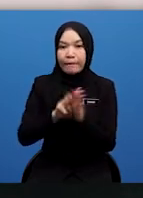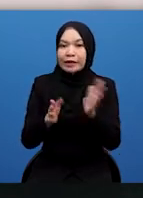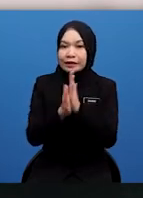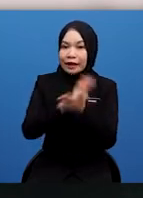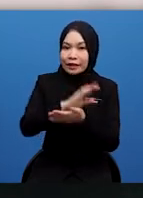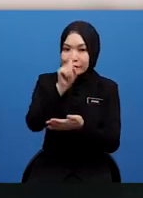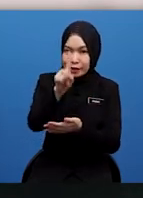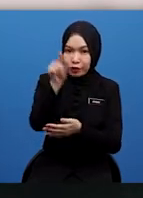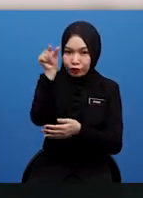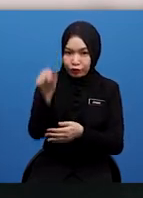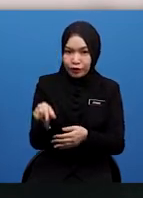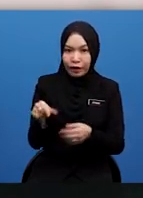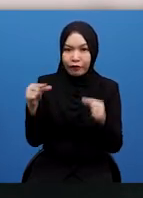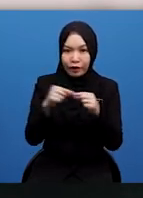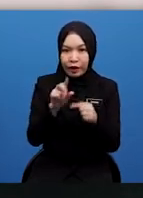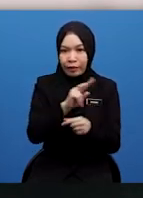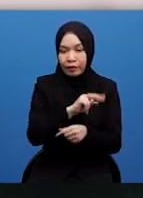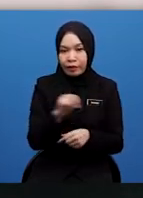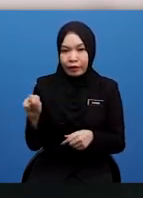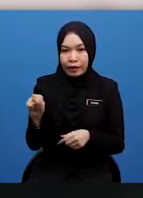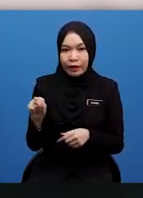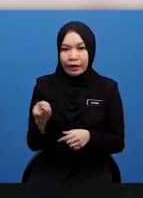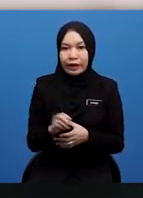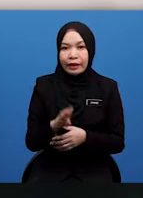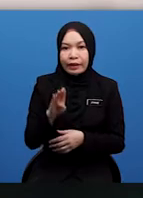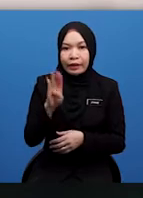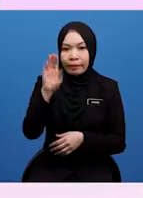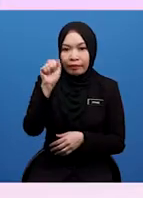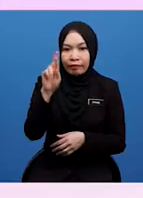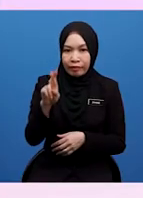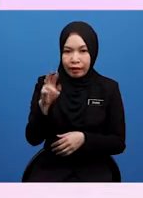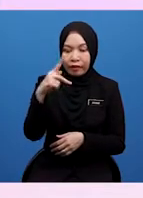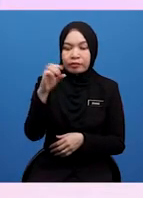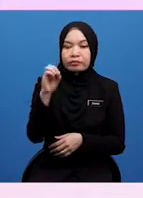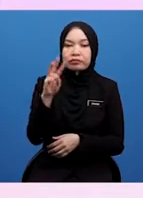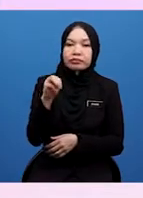menjadi satu graf gabungan bar compound yang lengkap.